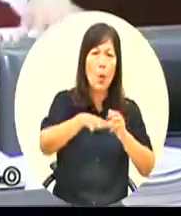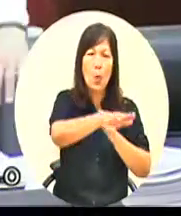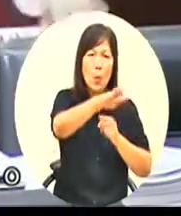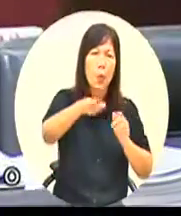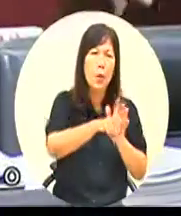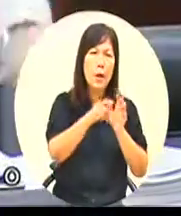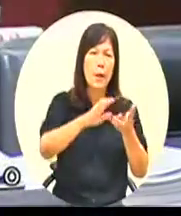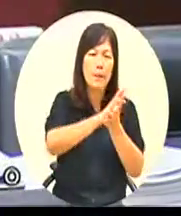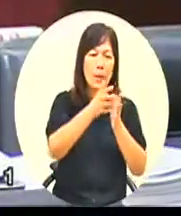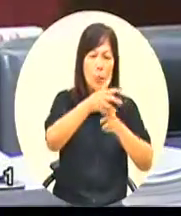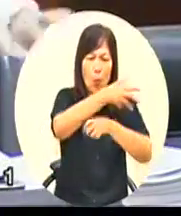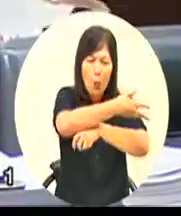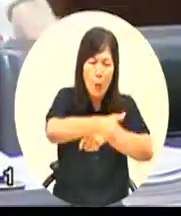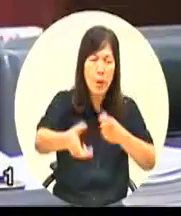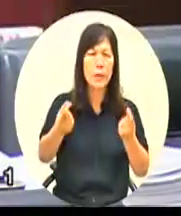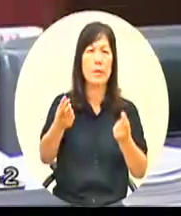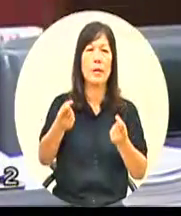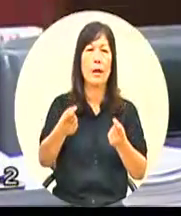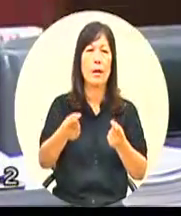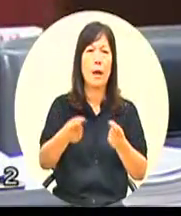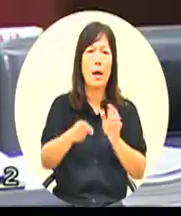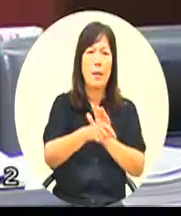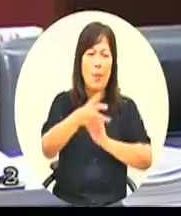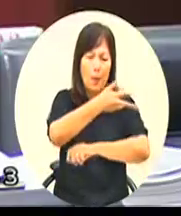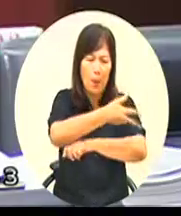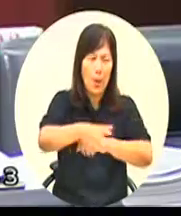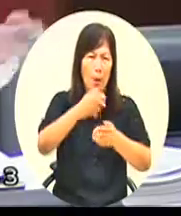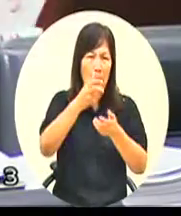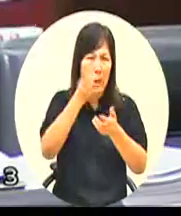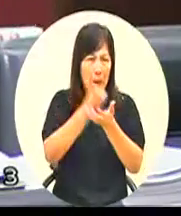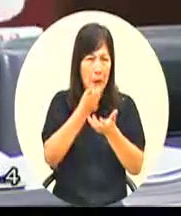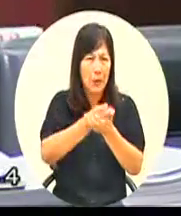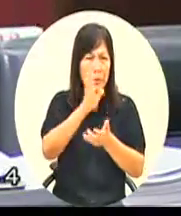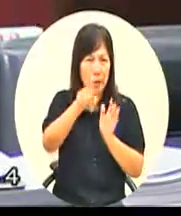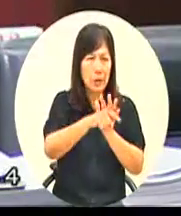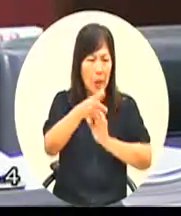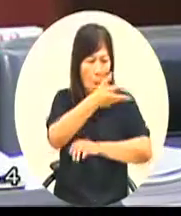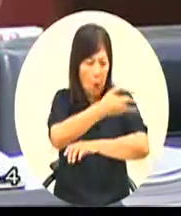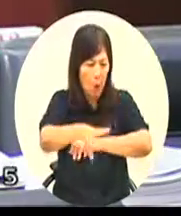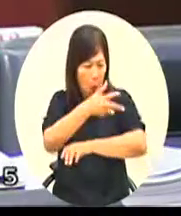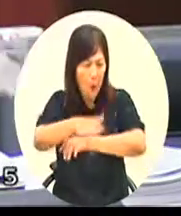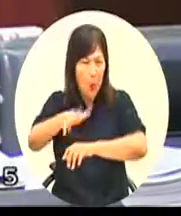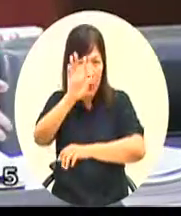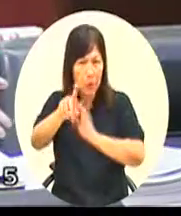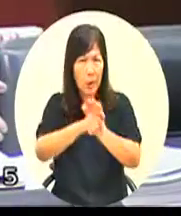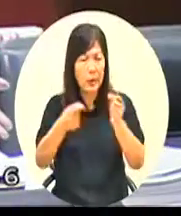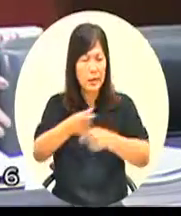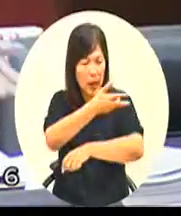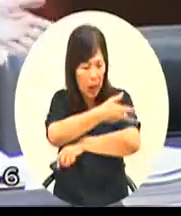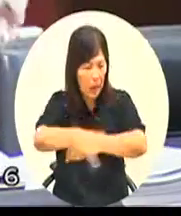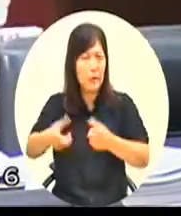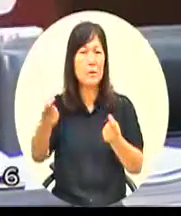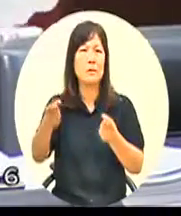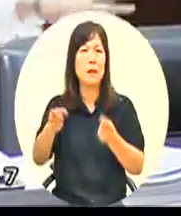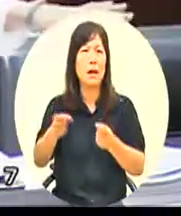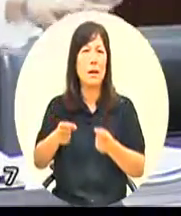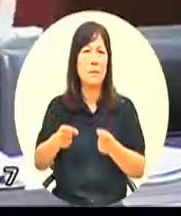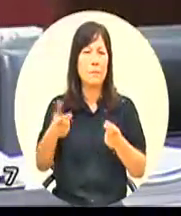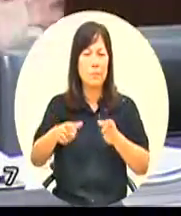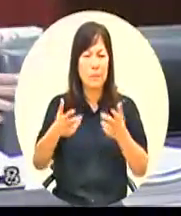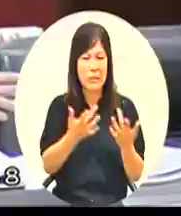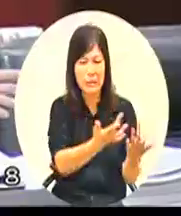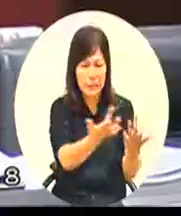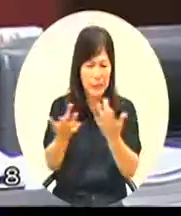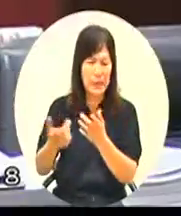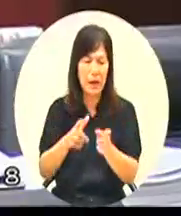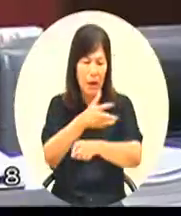哇，变成河川呢，排得很严重， 是 那水流很急，这样是一个河流哎，那不是一个草坪，也变